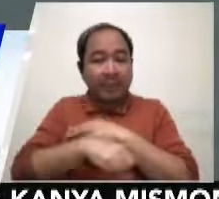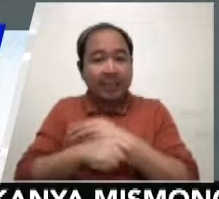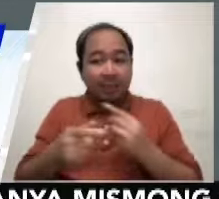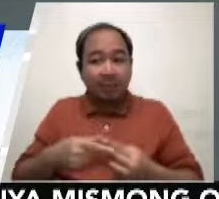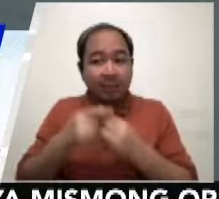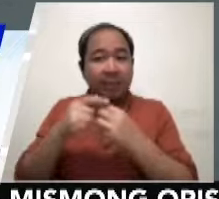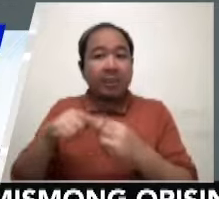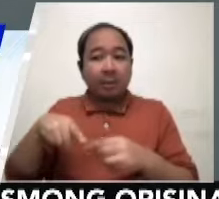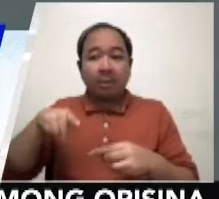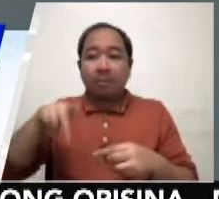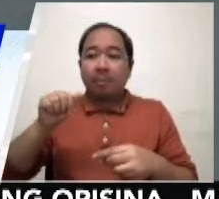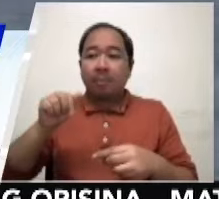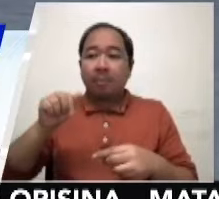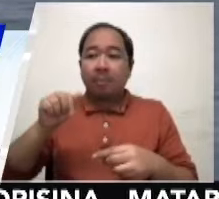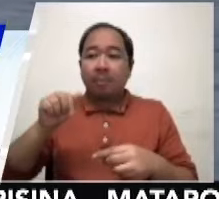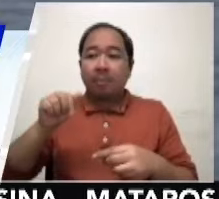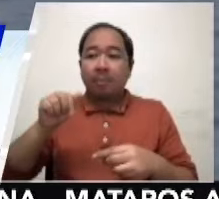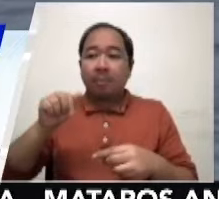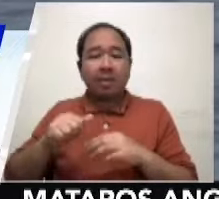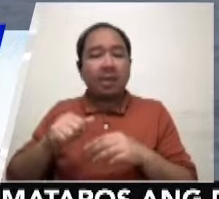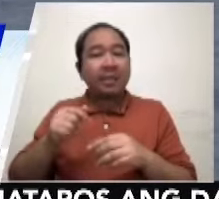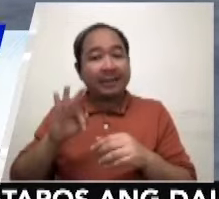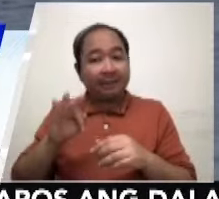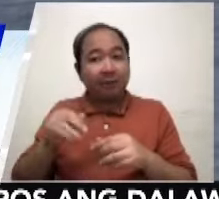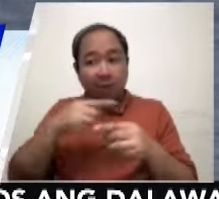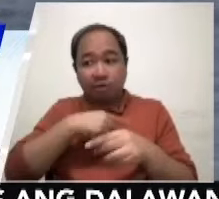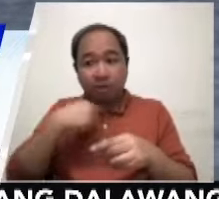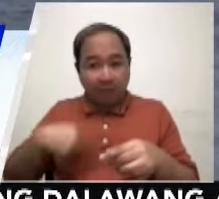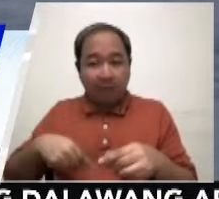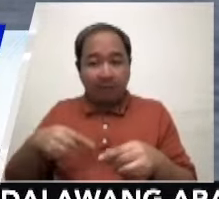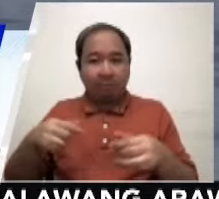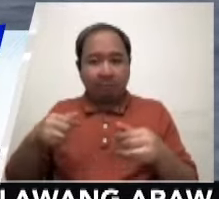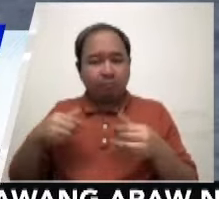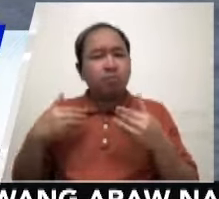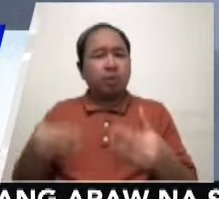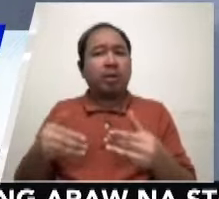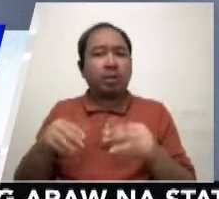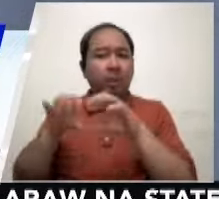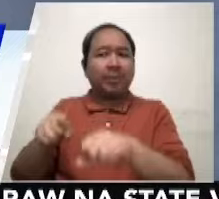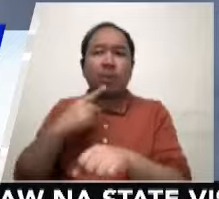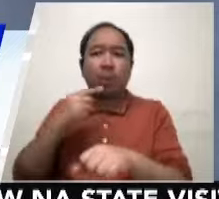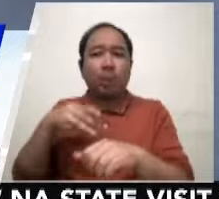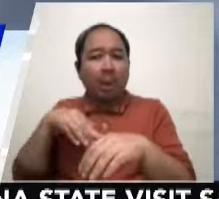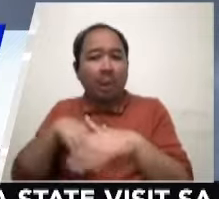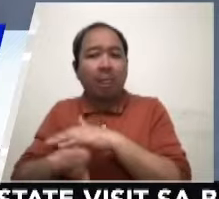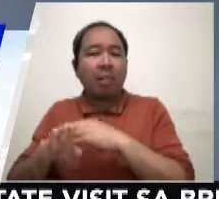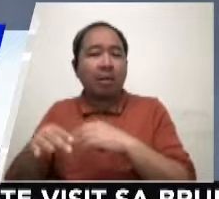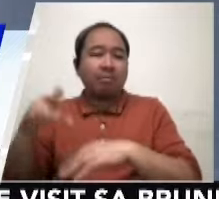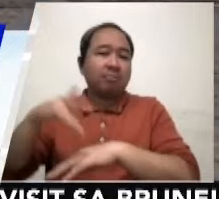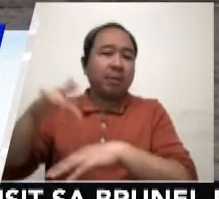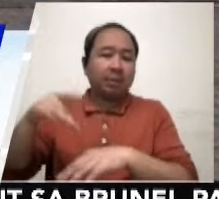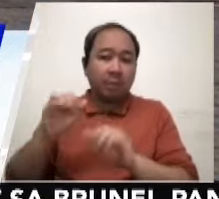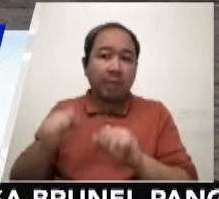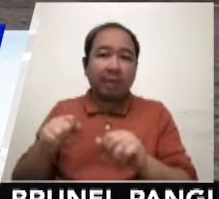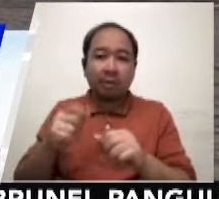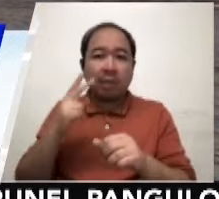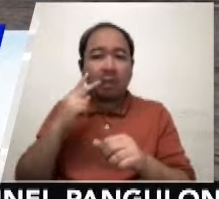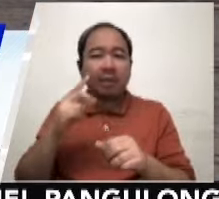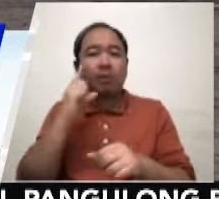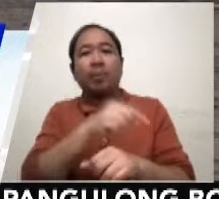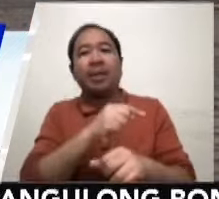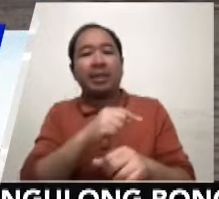pangangatawa na ng China ang nauna nitong banta na mang-aresto ng trespasser, pwede raw silang kasuhan ng illegal detention. Sabi ng